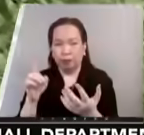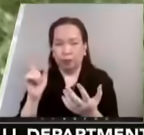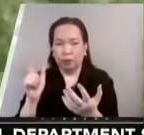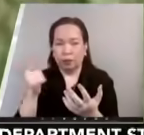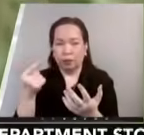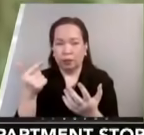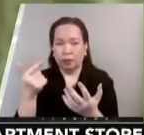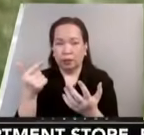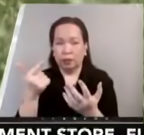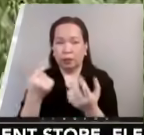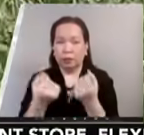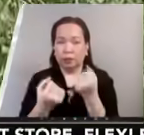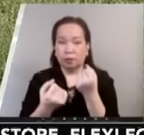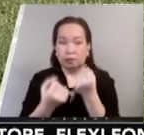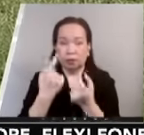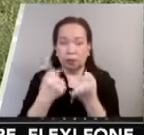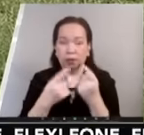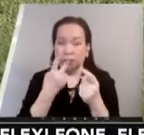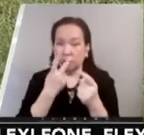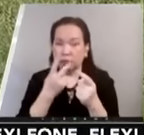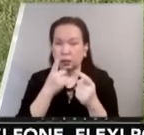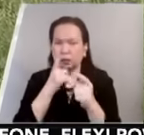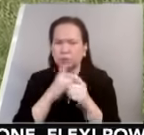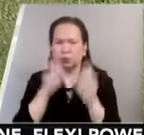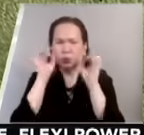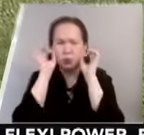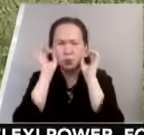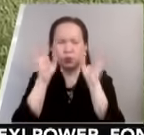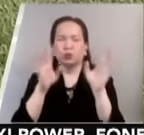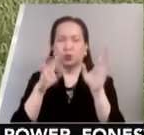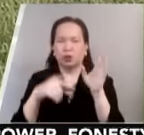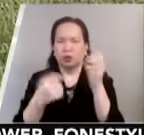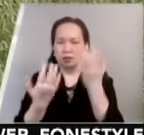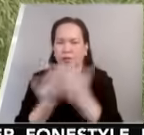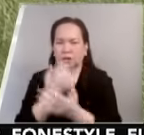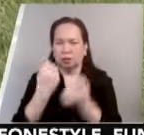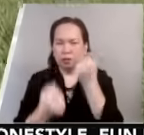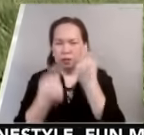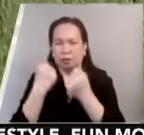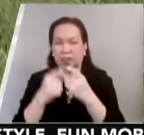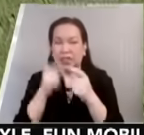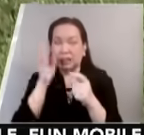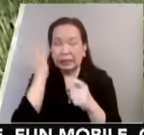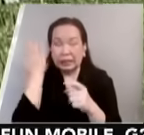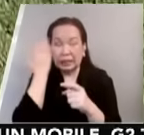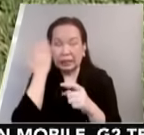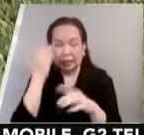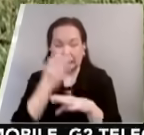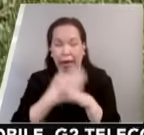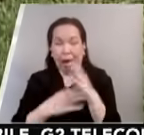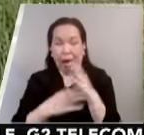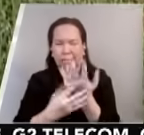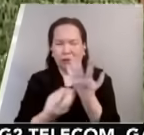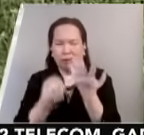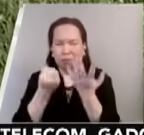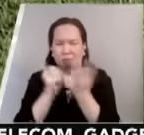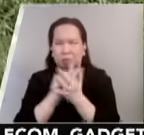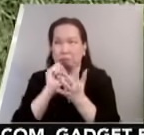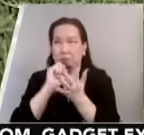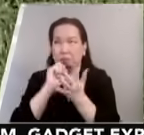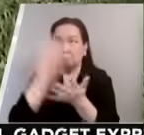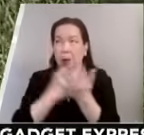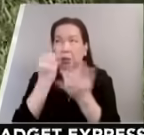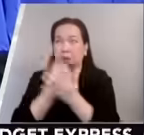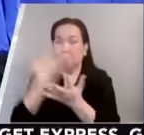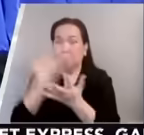karingal para ipakita ang lakas ng ilang iligal na paputok kung kamay mo yan talagang ano lipad ung kamay mo kita naman